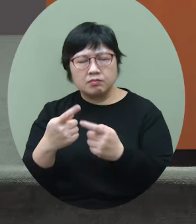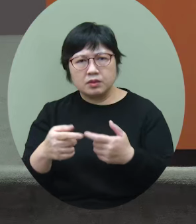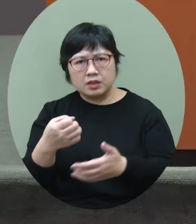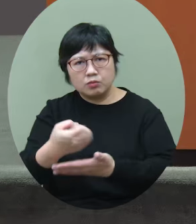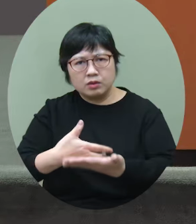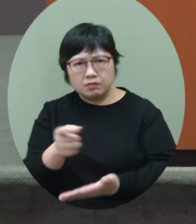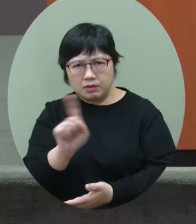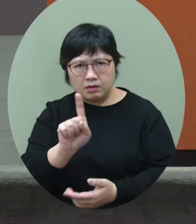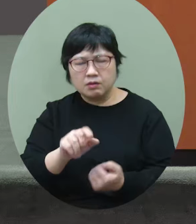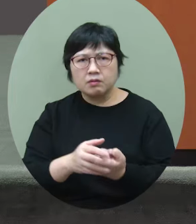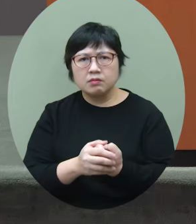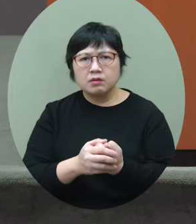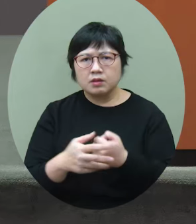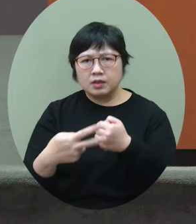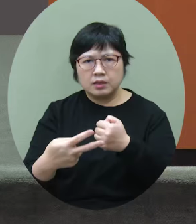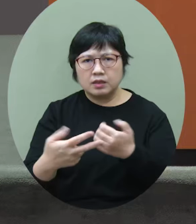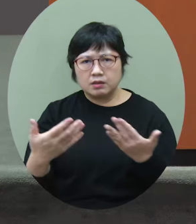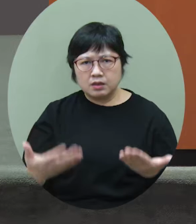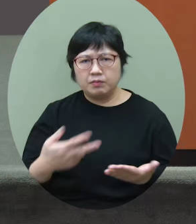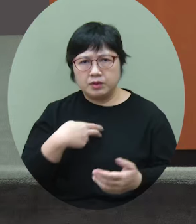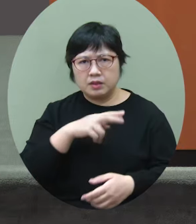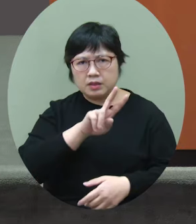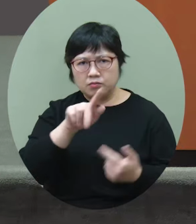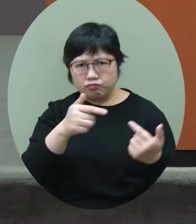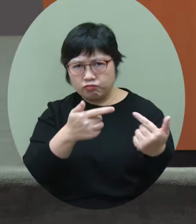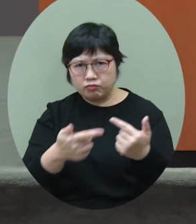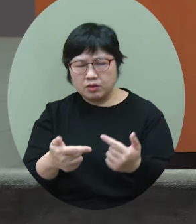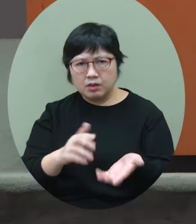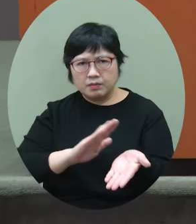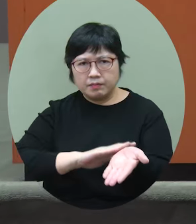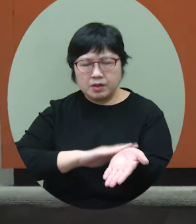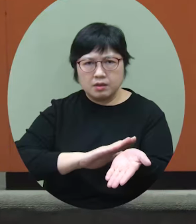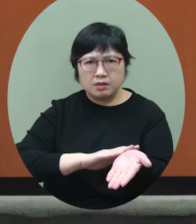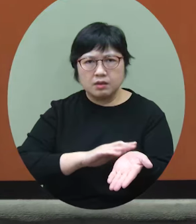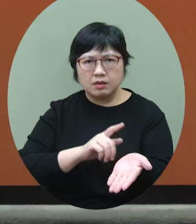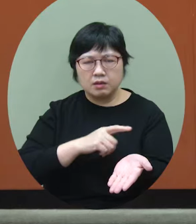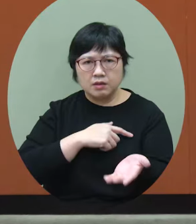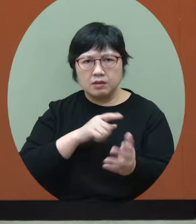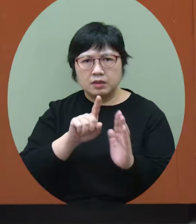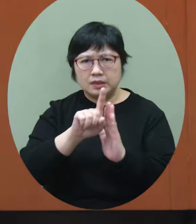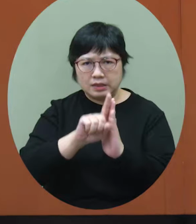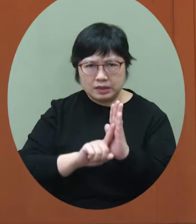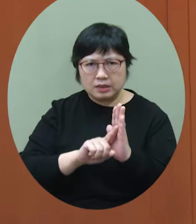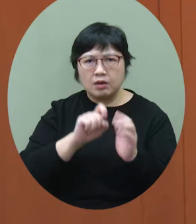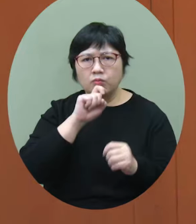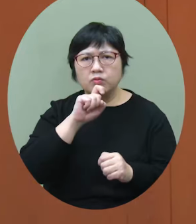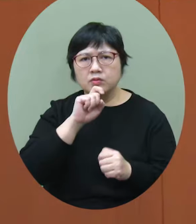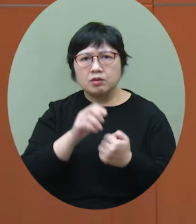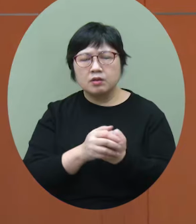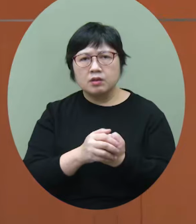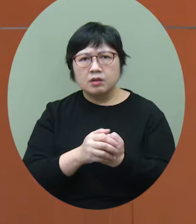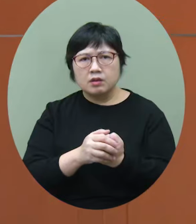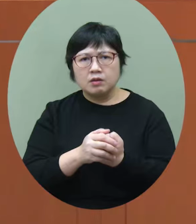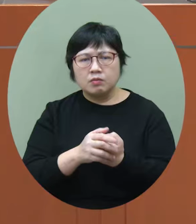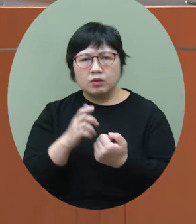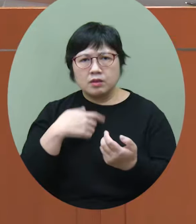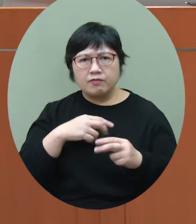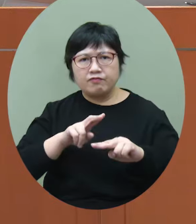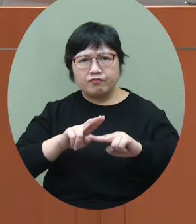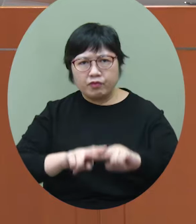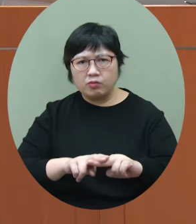咧，啲而家今日啦，就見到持續其實啲 case 有顯著個回落咁樣樣啦，會唔會係封區方面有